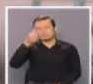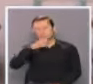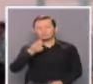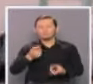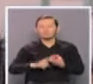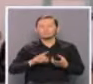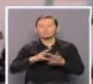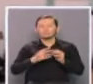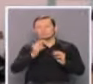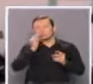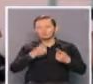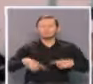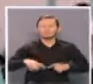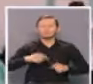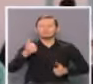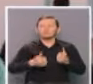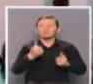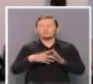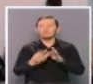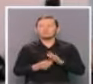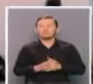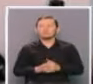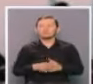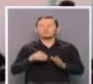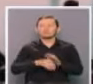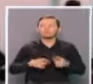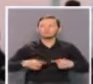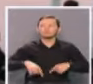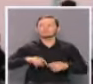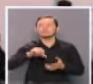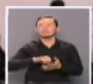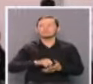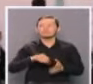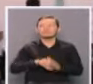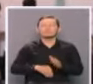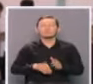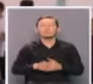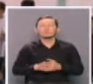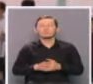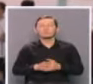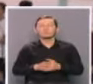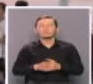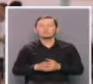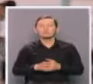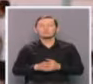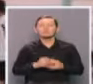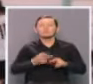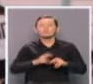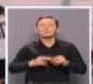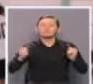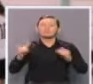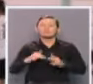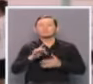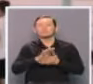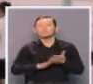жатқан ерлер арасында волейбол жарыс ұйымдастырушыларына үлкен алғыс білдіреміз. Жарыс өз нәтижесінде